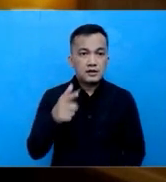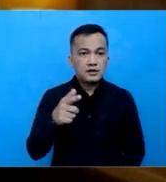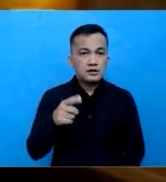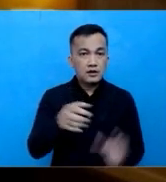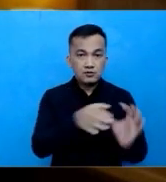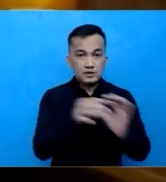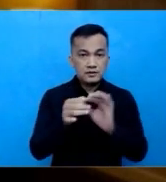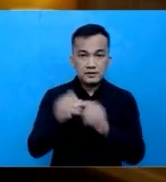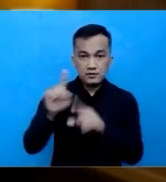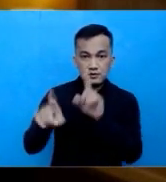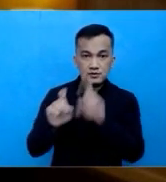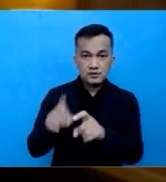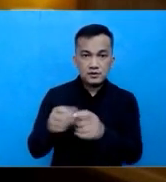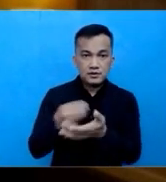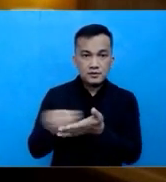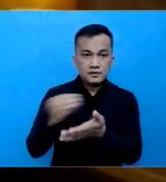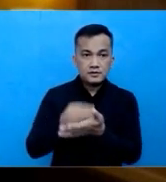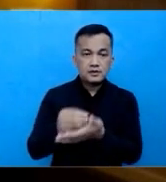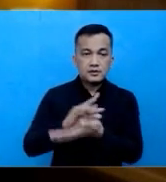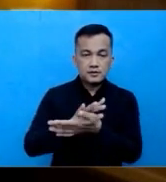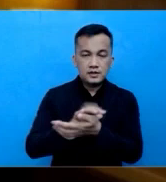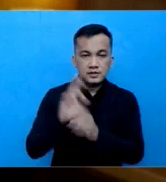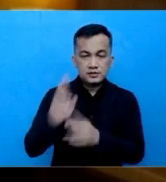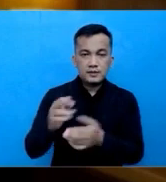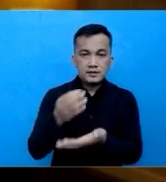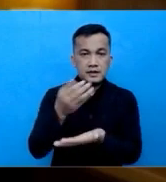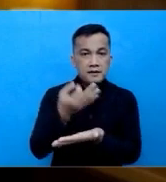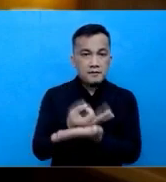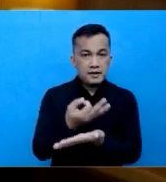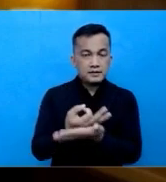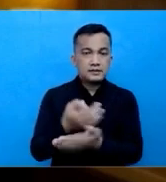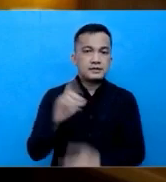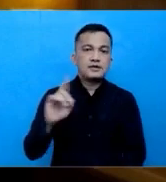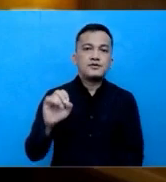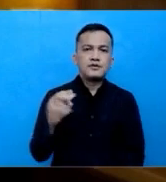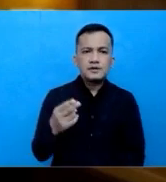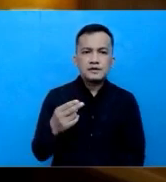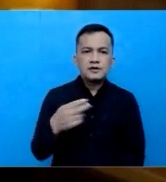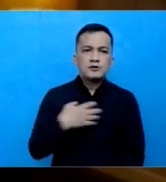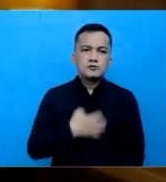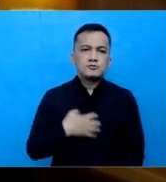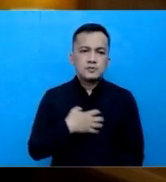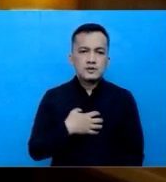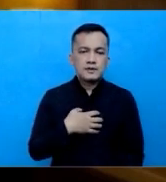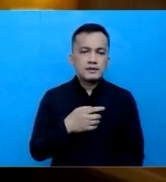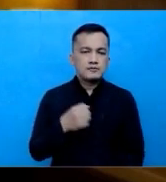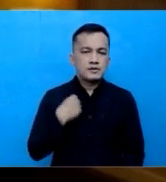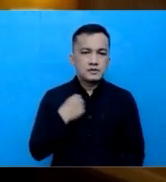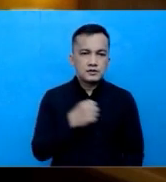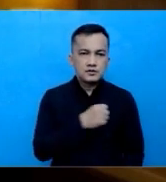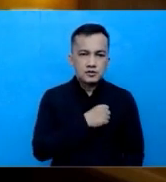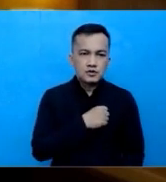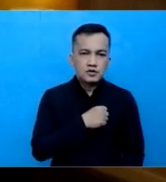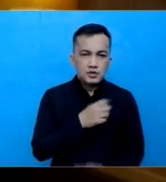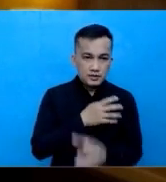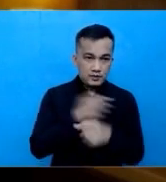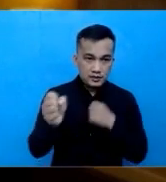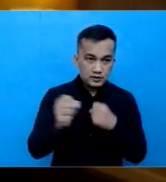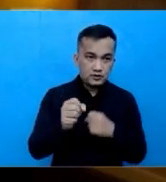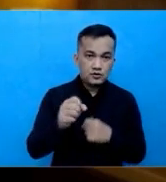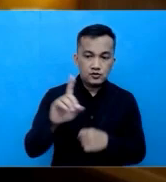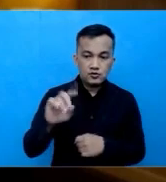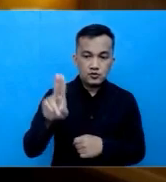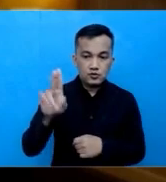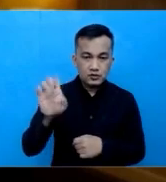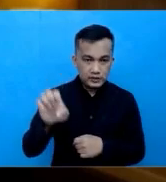COVID-19 response funds ng DOH. Pumalag ang mga senador sa buwelta ni Duque na